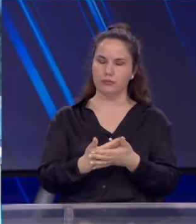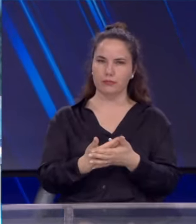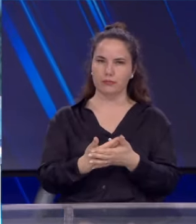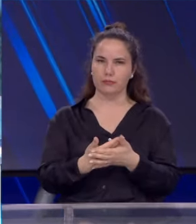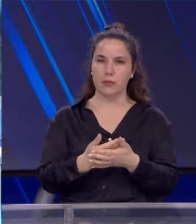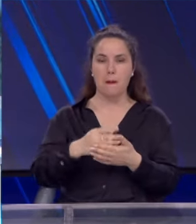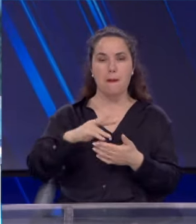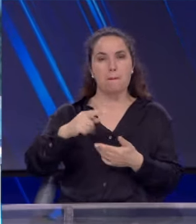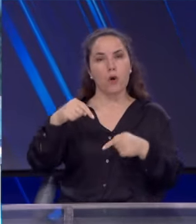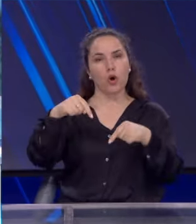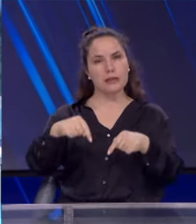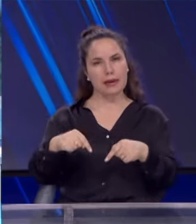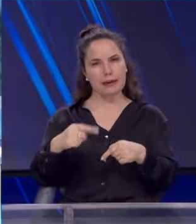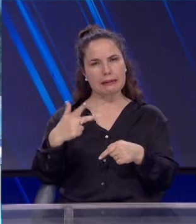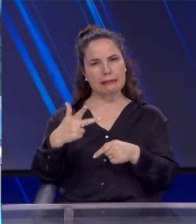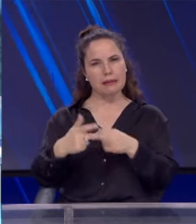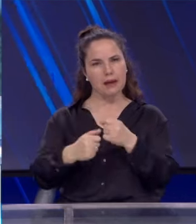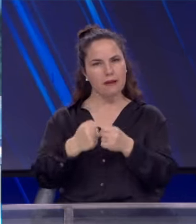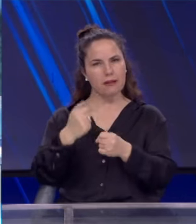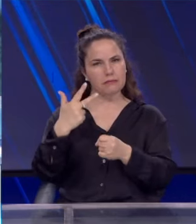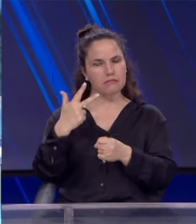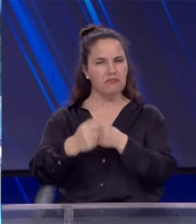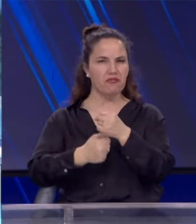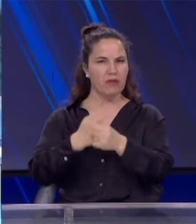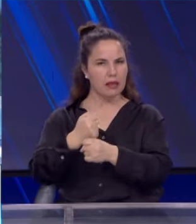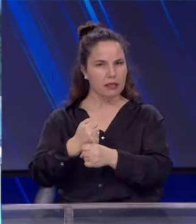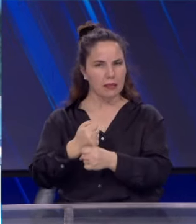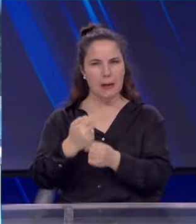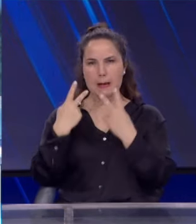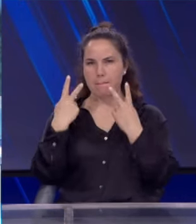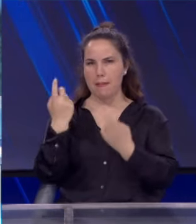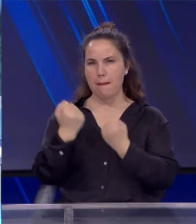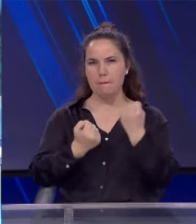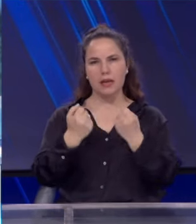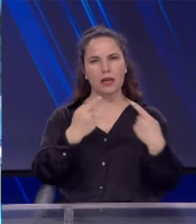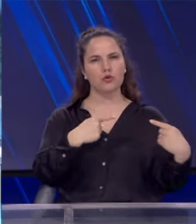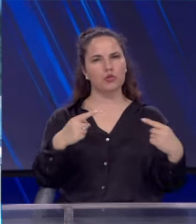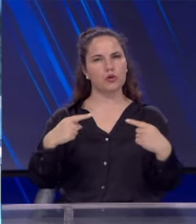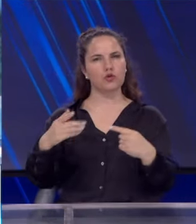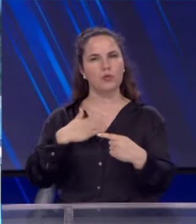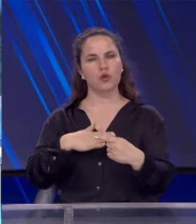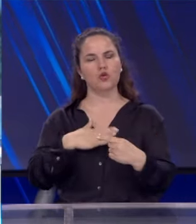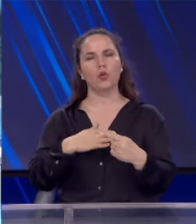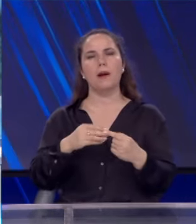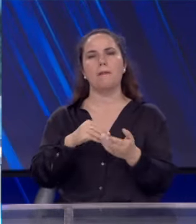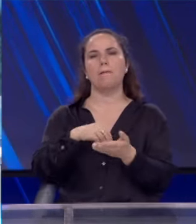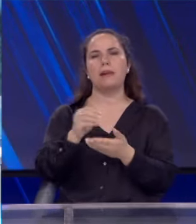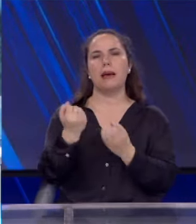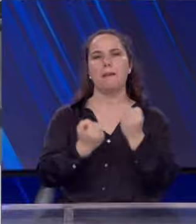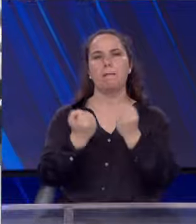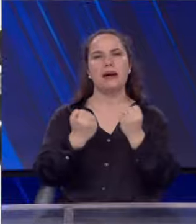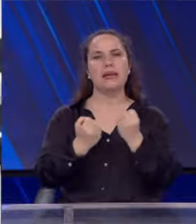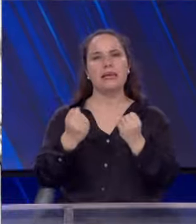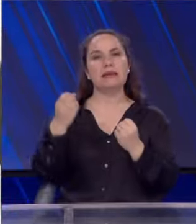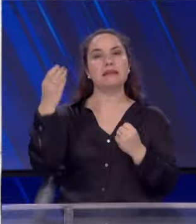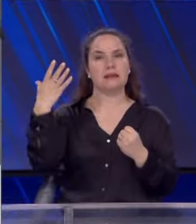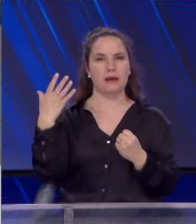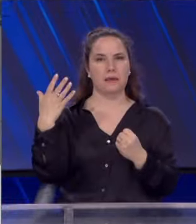trendi i blerjes së automjeteve problematike ka shënuar rënje, ndërkohë që është rritur interesi për makinat elektrike.